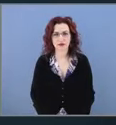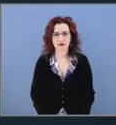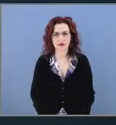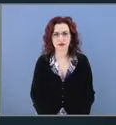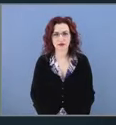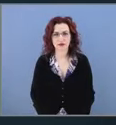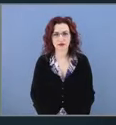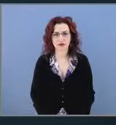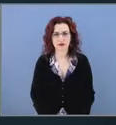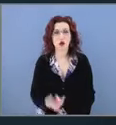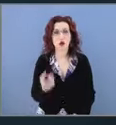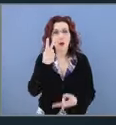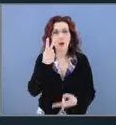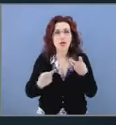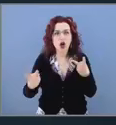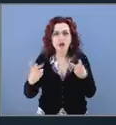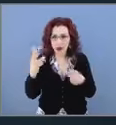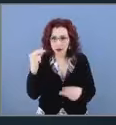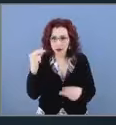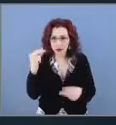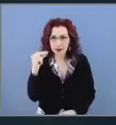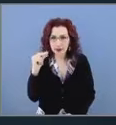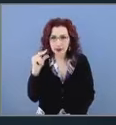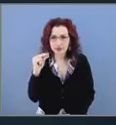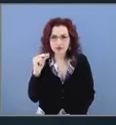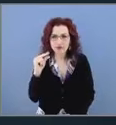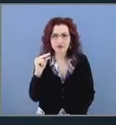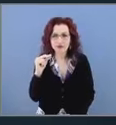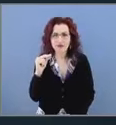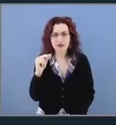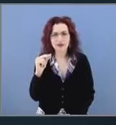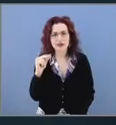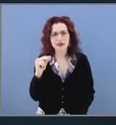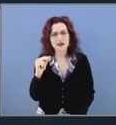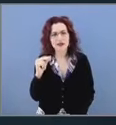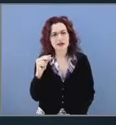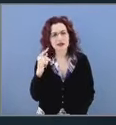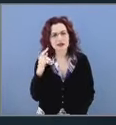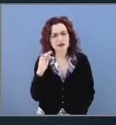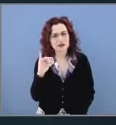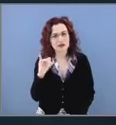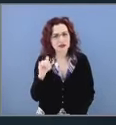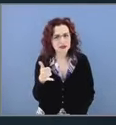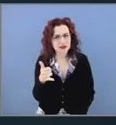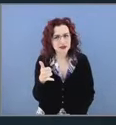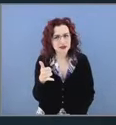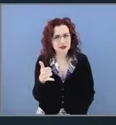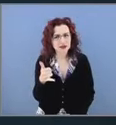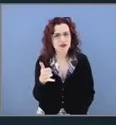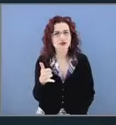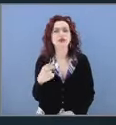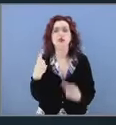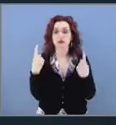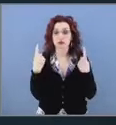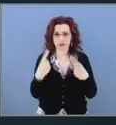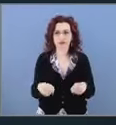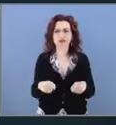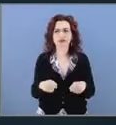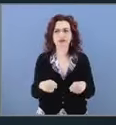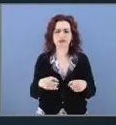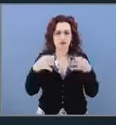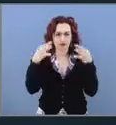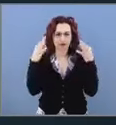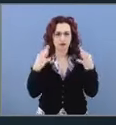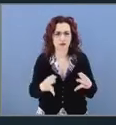Provi a parlare. Questo ci convince che siamo nella strada giusta. Siamo nella strada giusta per